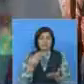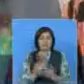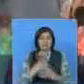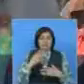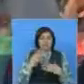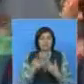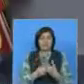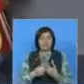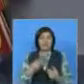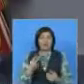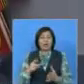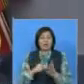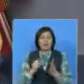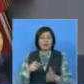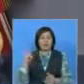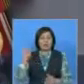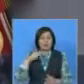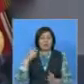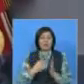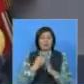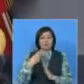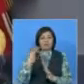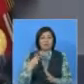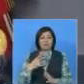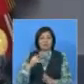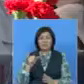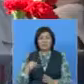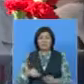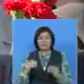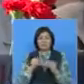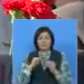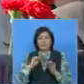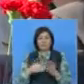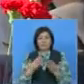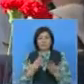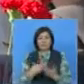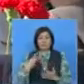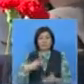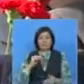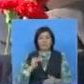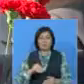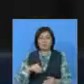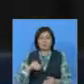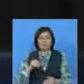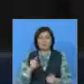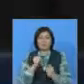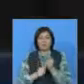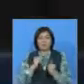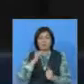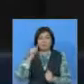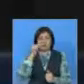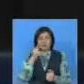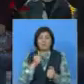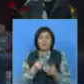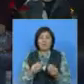счет ветеранов Второй мировой войны возросла в два раза. Вместо 10 тысяч стало 20 тысяч тенге ежемесячно.